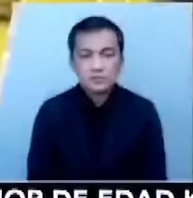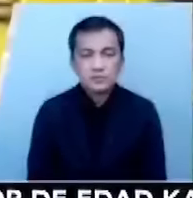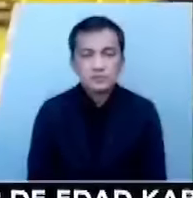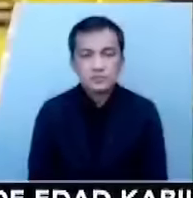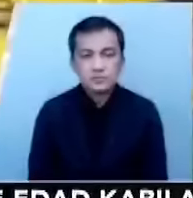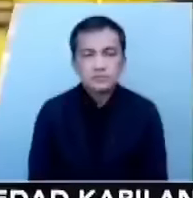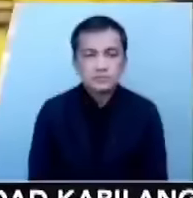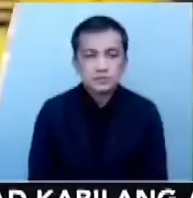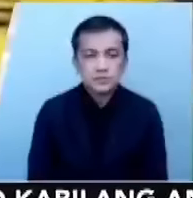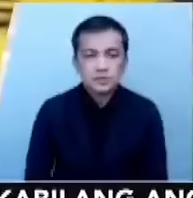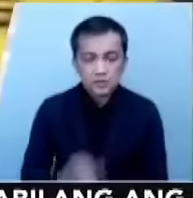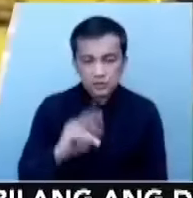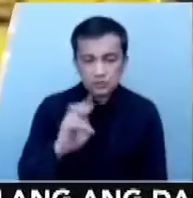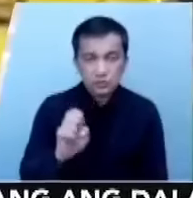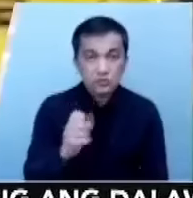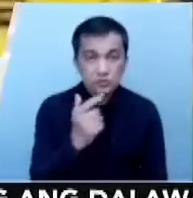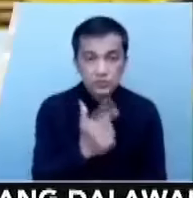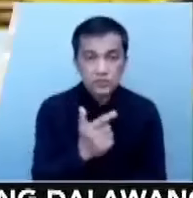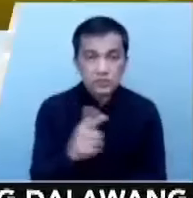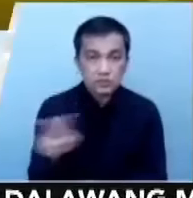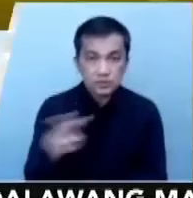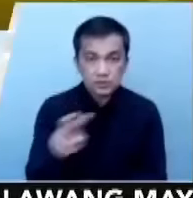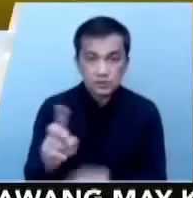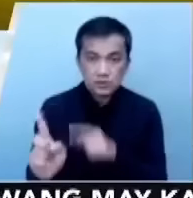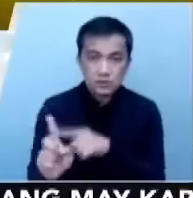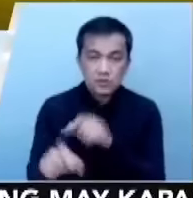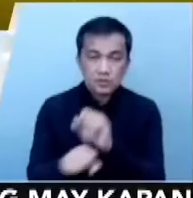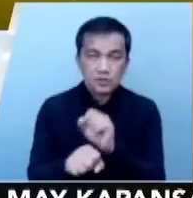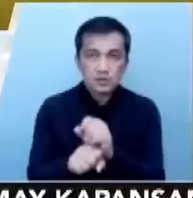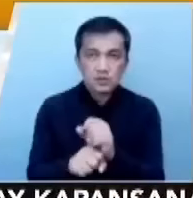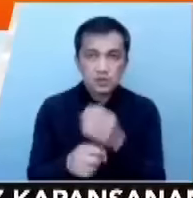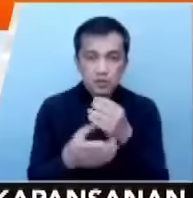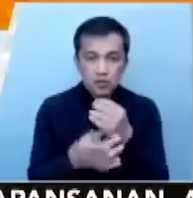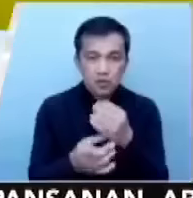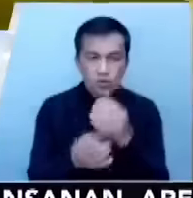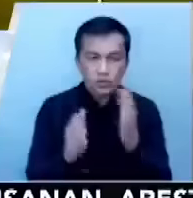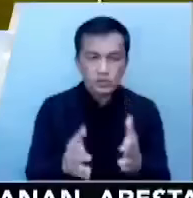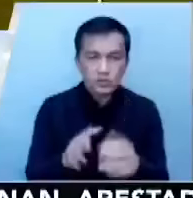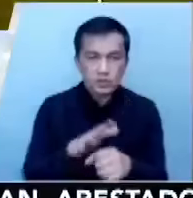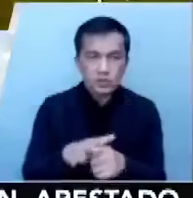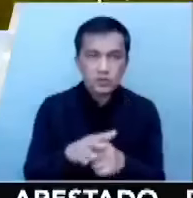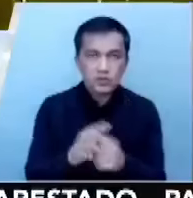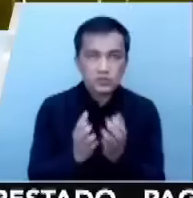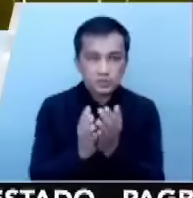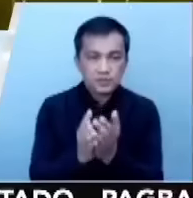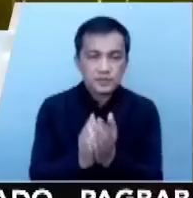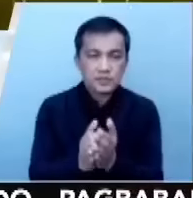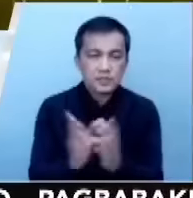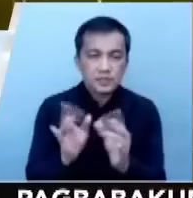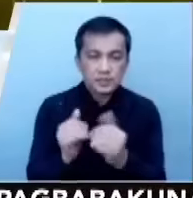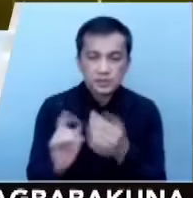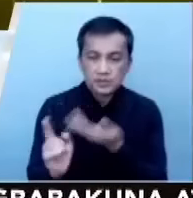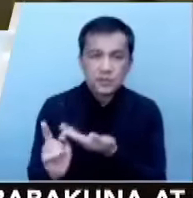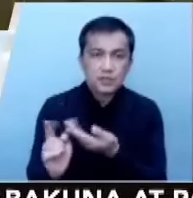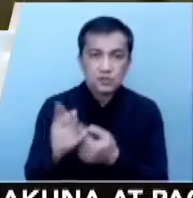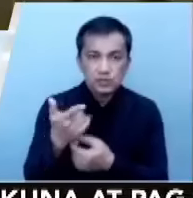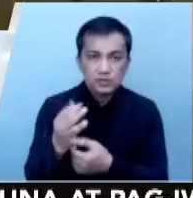Hunyo 2022 nang magtrabaho bilang oiler sa isang local shipping line ang 29 anyos na si Vergel